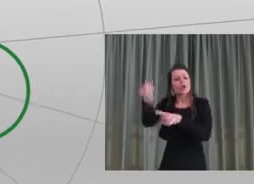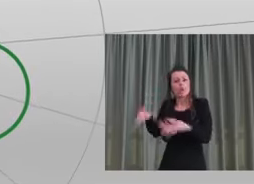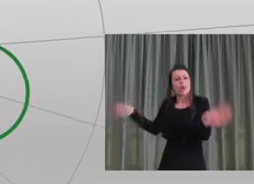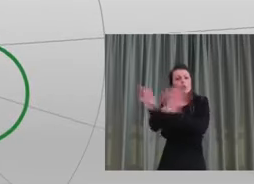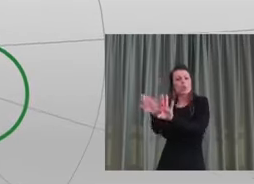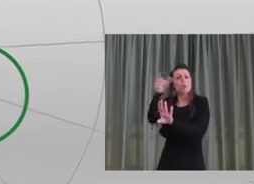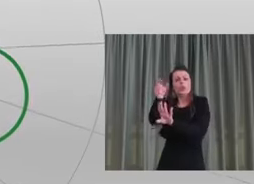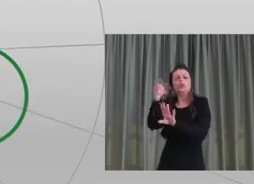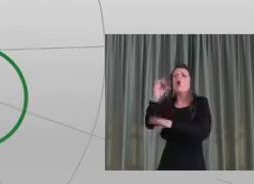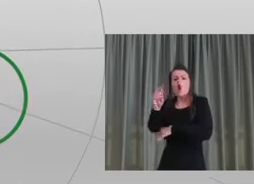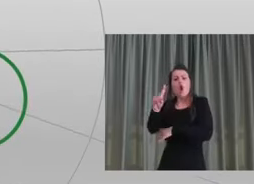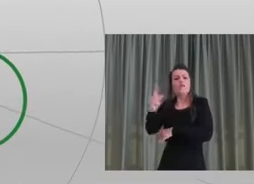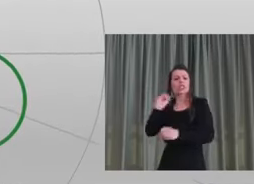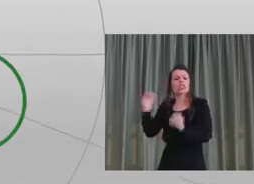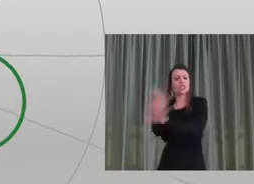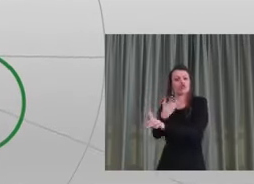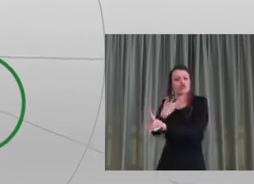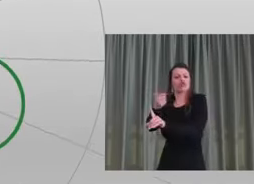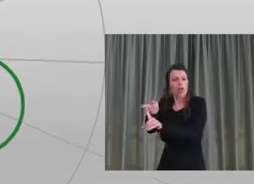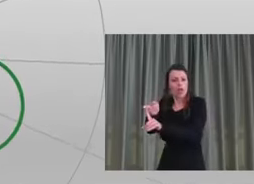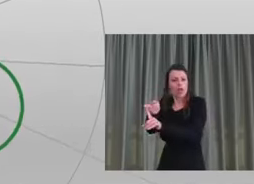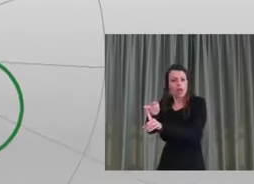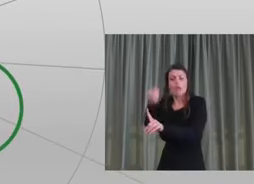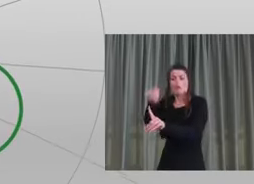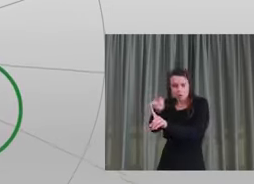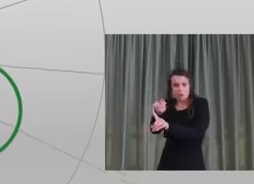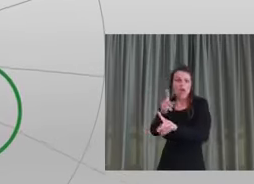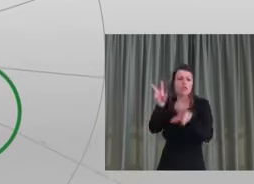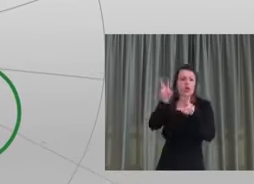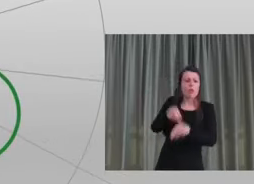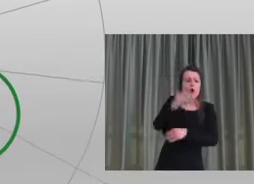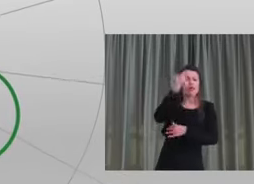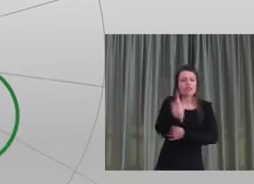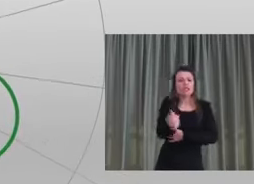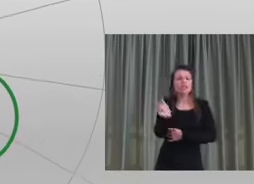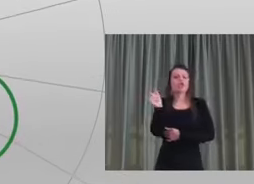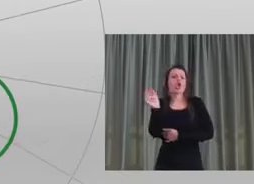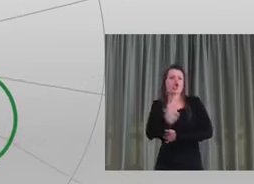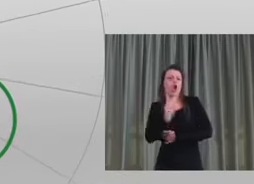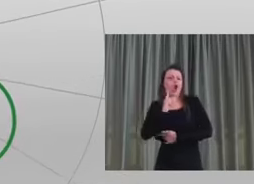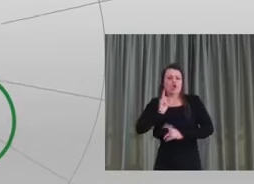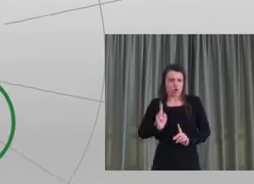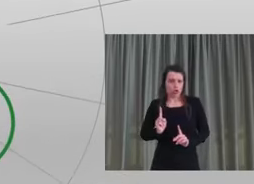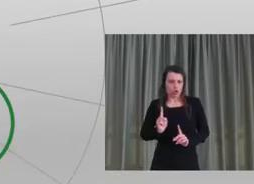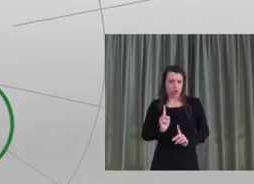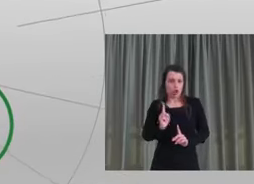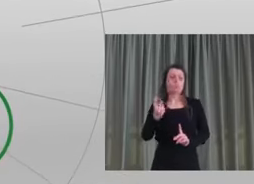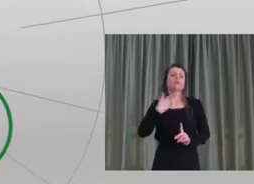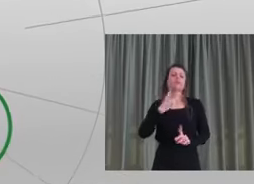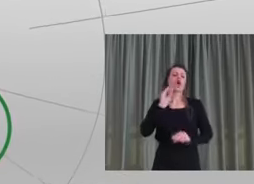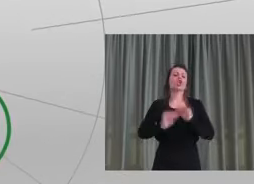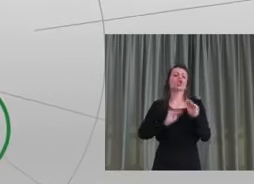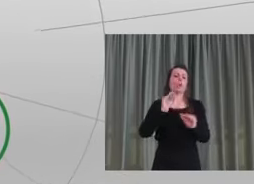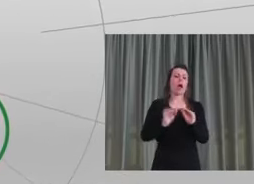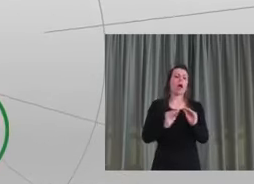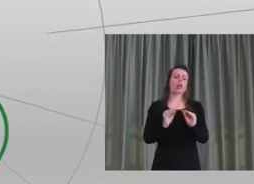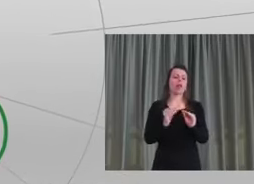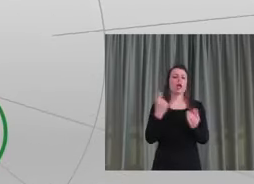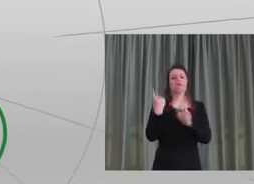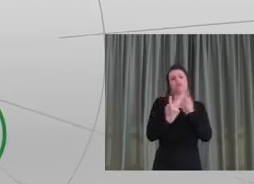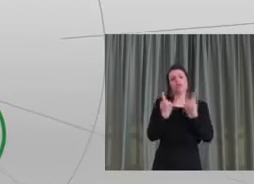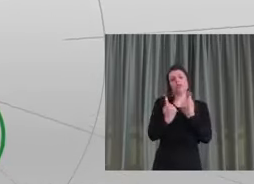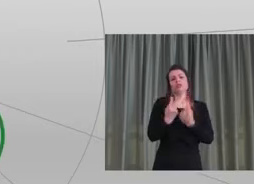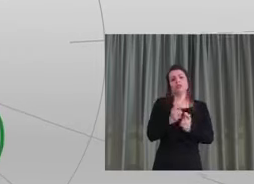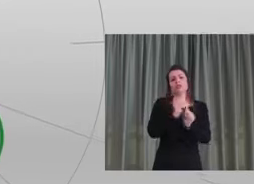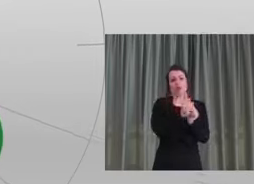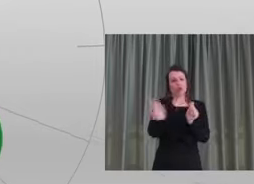19 anche qui si no non so e poi qualche domanda sulla vostra situazione no qual è